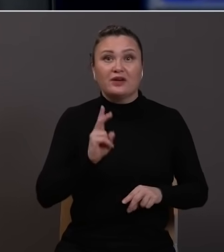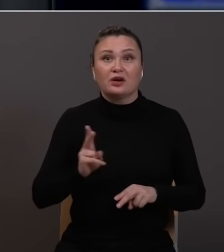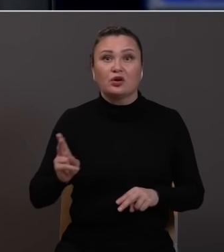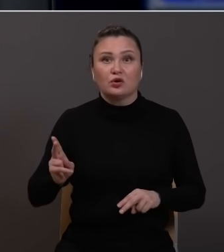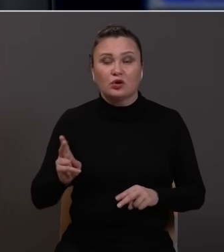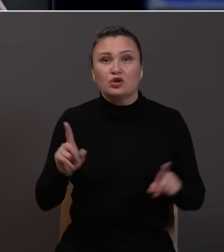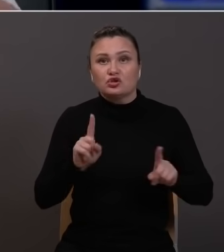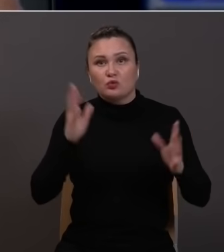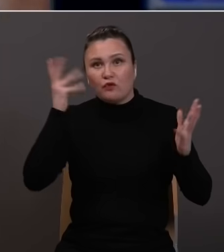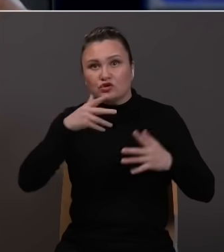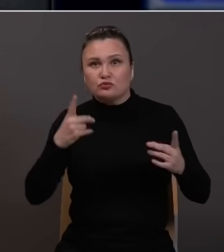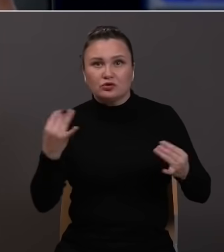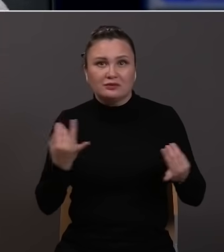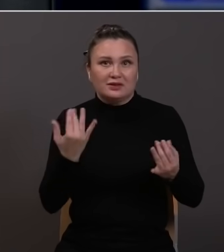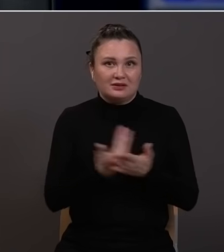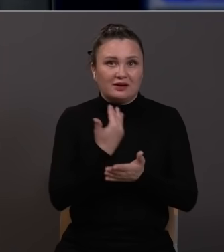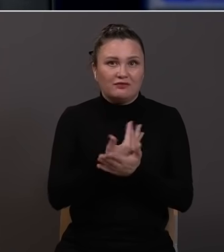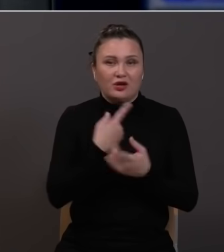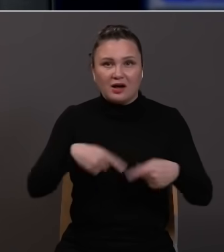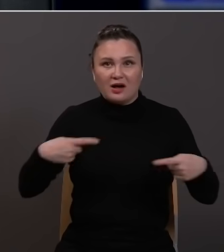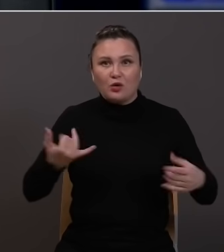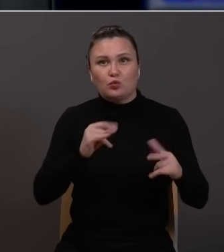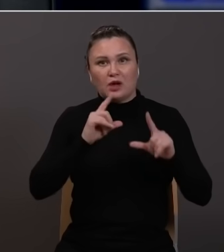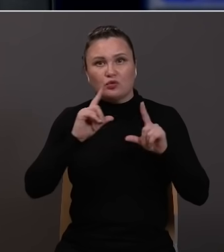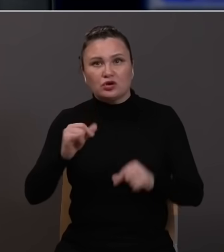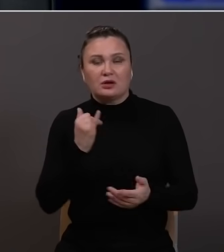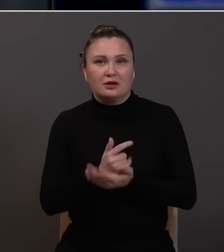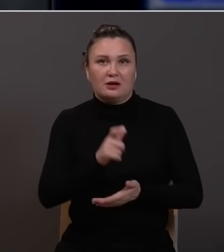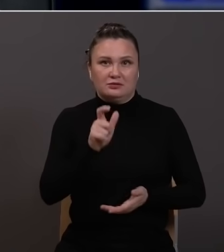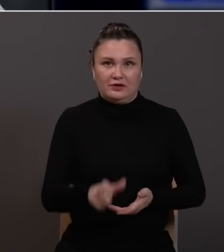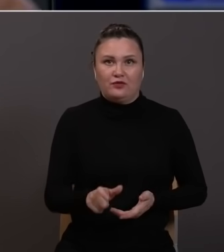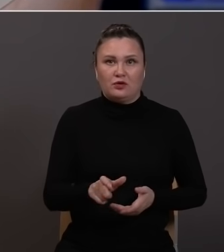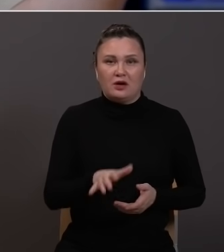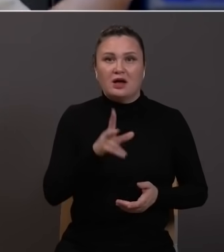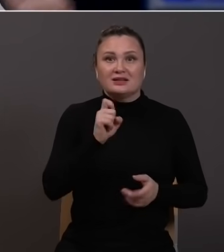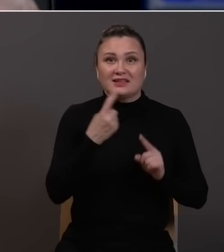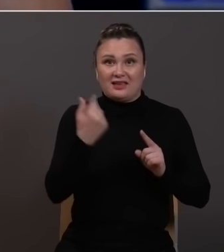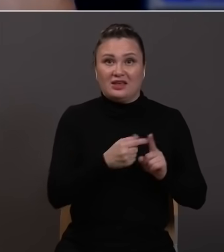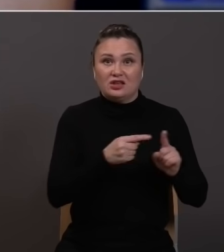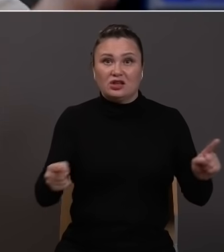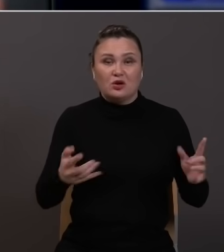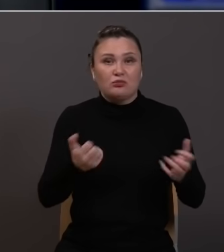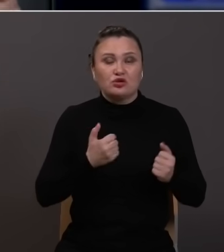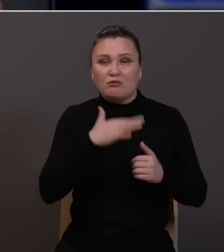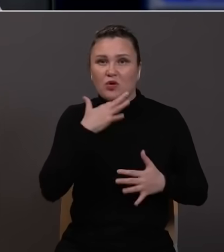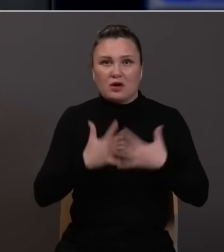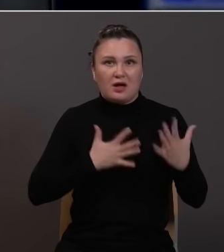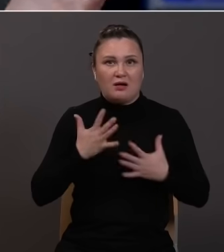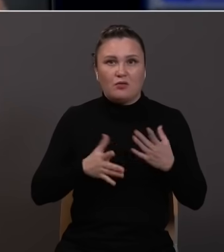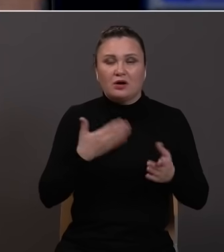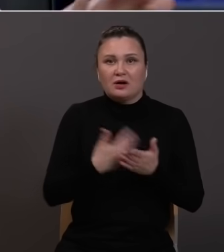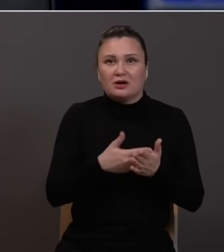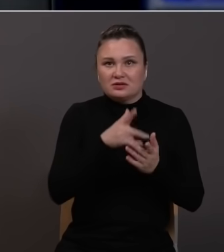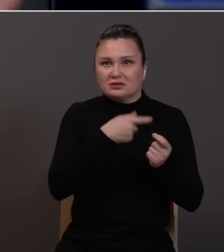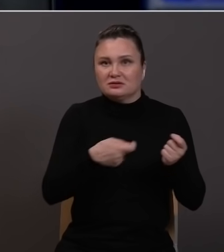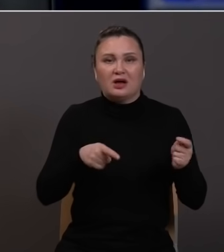который чем-то увлечен, у него много всего разного, или уезжает куда-то, для него там просто за неделю он получает столько эмоций, что тот человек